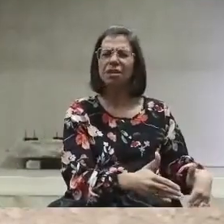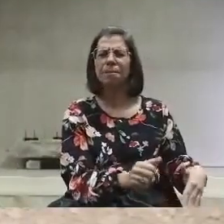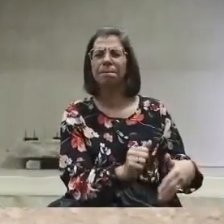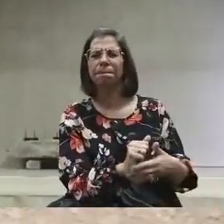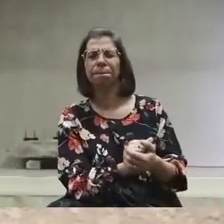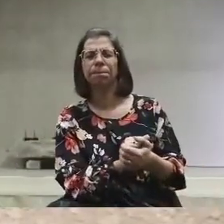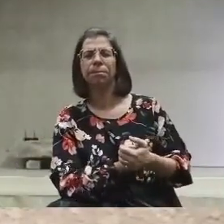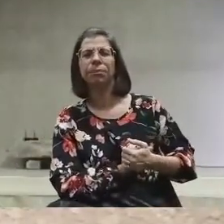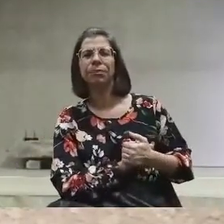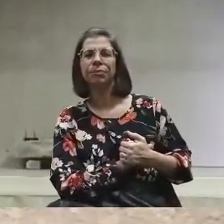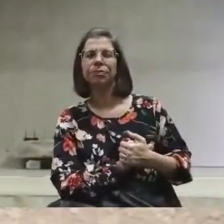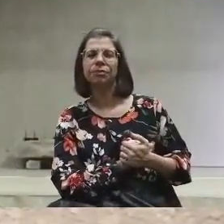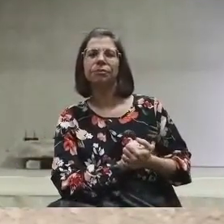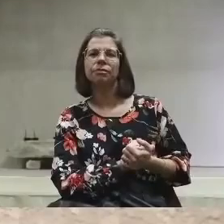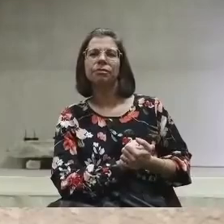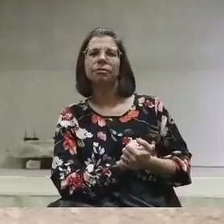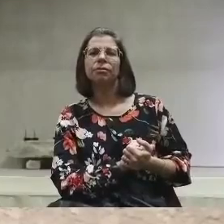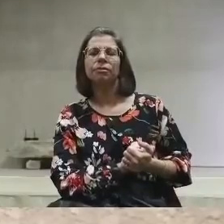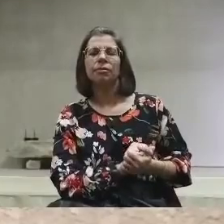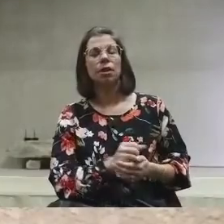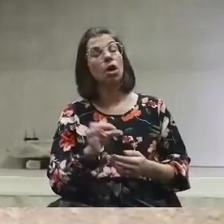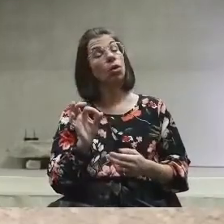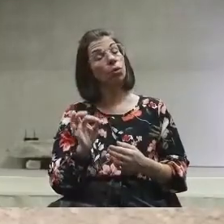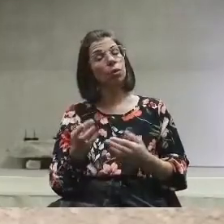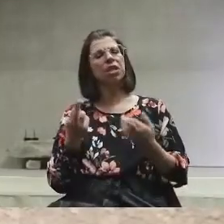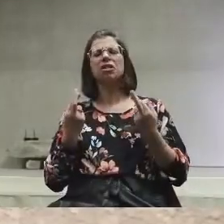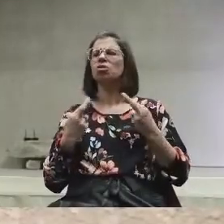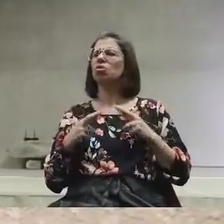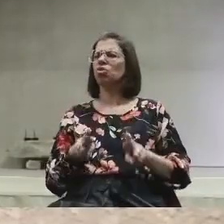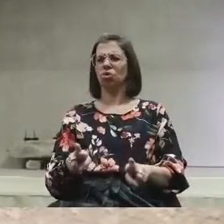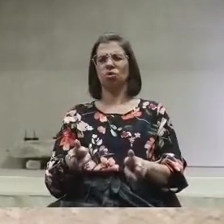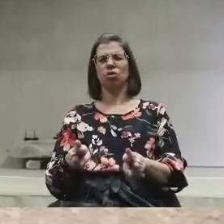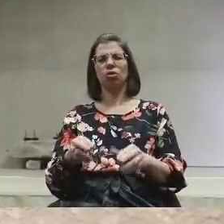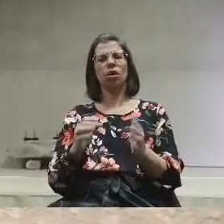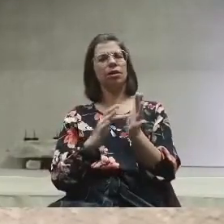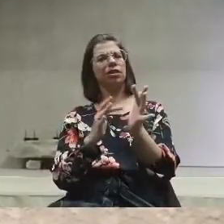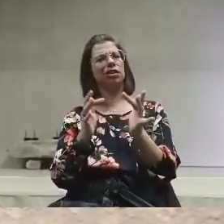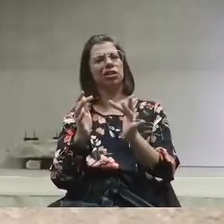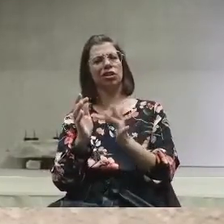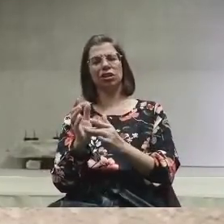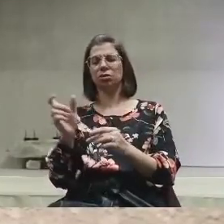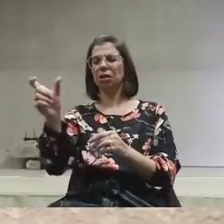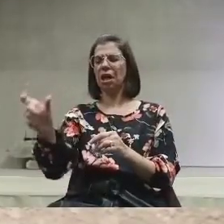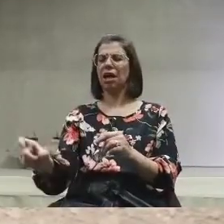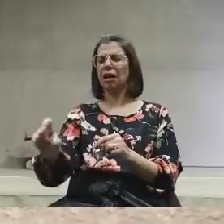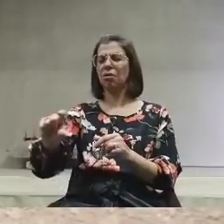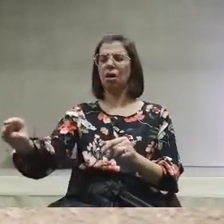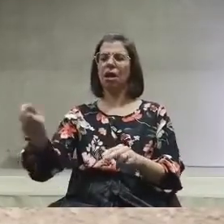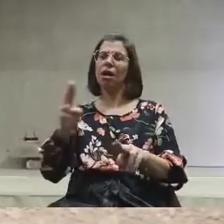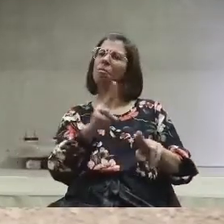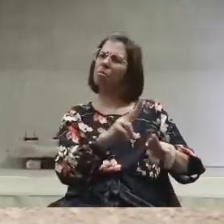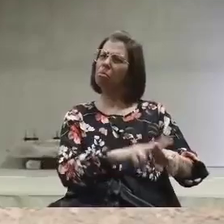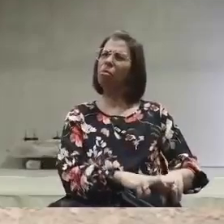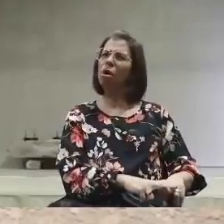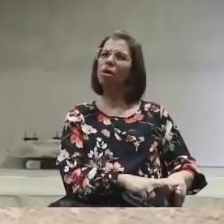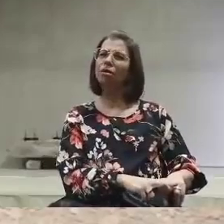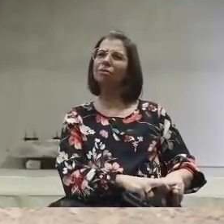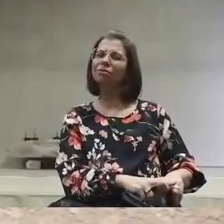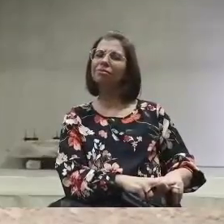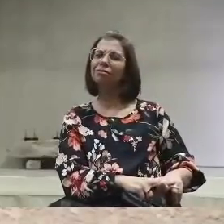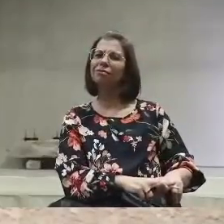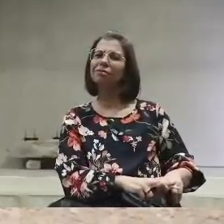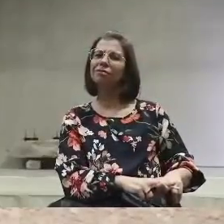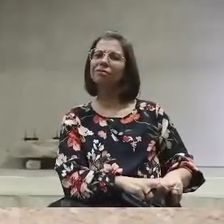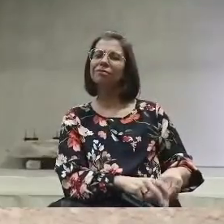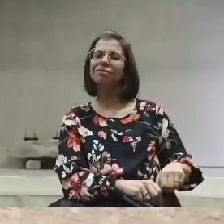Et aussi certain que Jésus est mort à la croix du calvaire, c'est ça la vérité. Quelles que soient les pensées, ce que tu peux